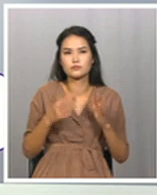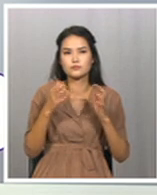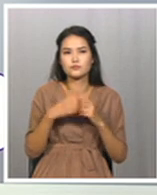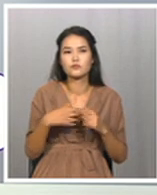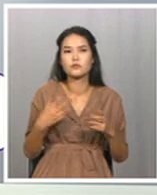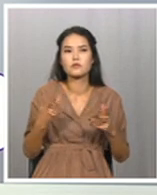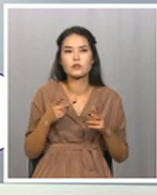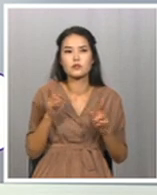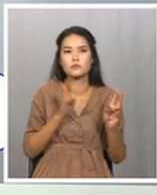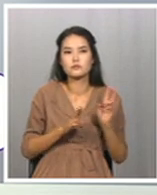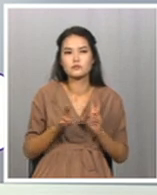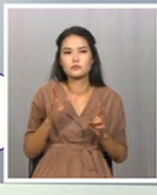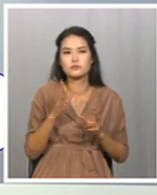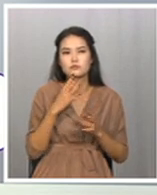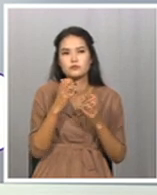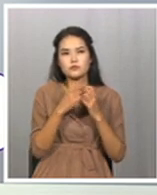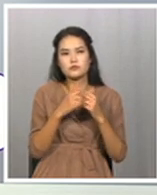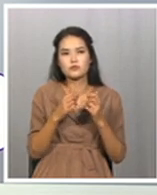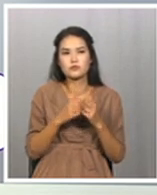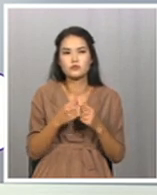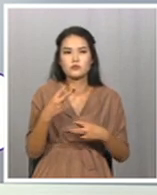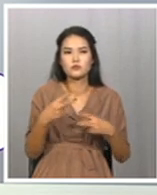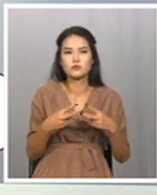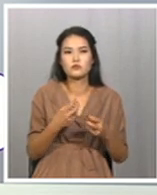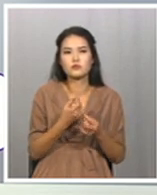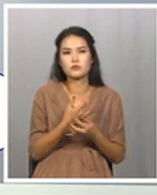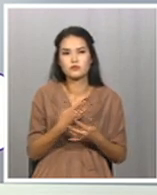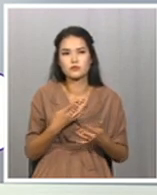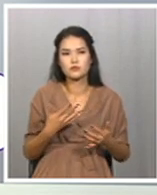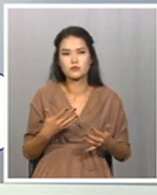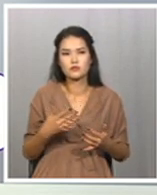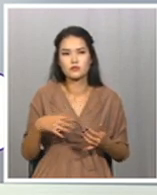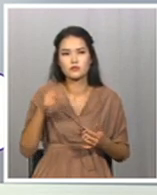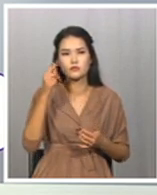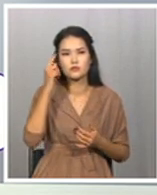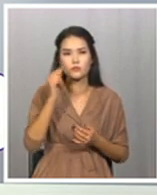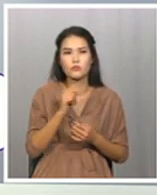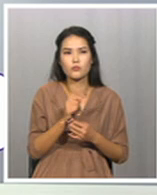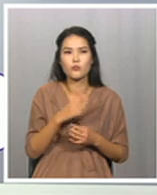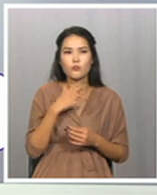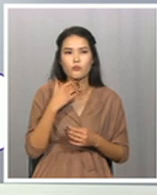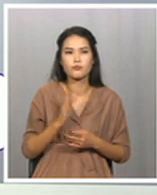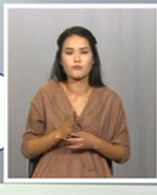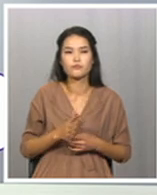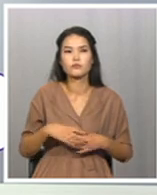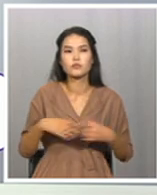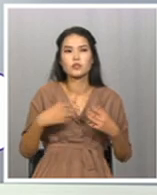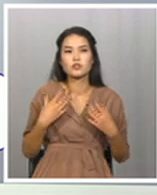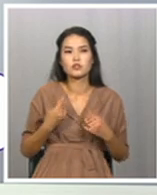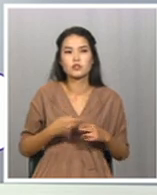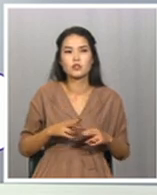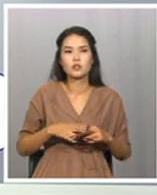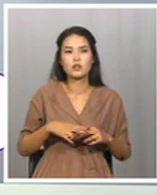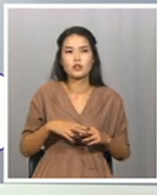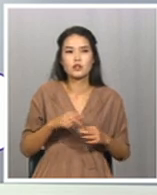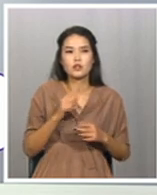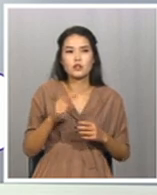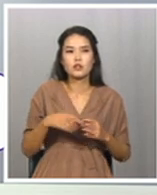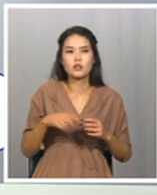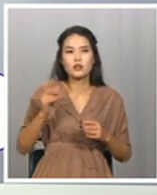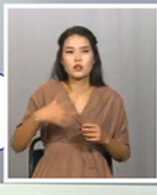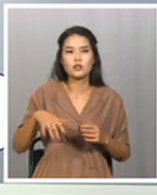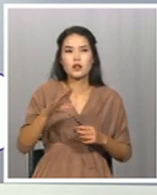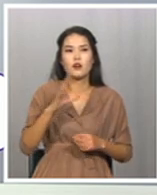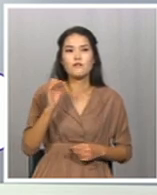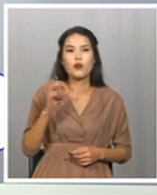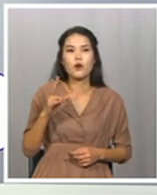агенттік немесе оны есептейтін, салыстырылатын қандай орталық бар деген сұрақ туындауы мүмкін. Ал жалпы халықаралық валюта қорына мүше